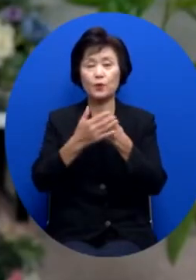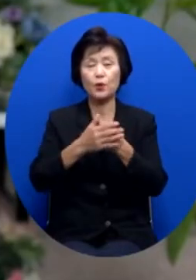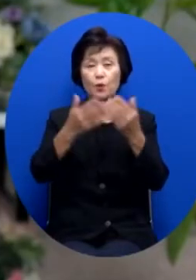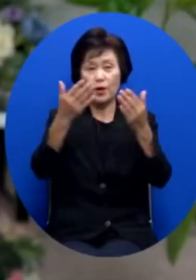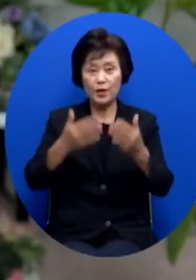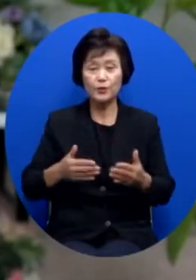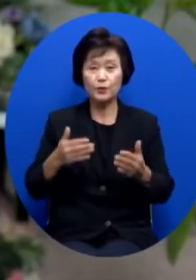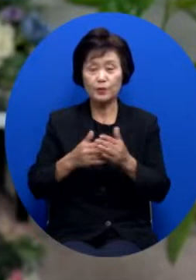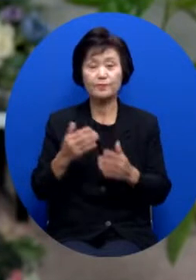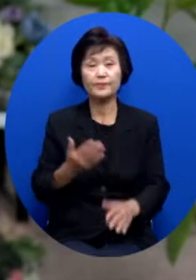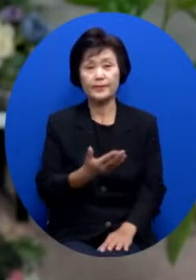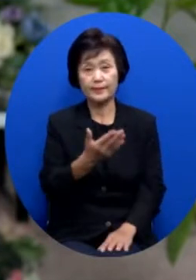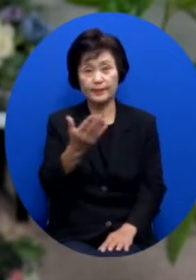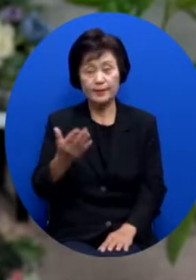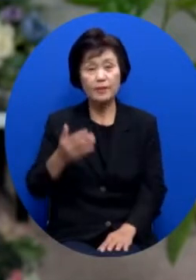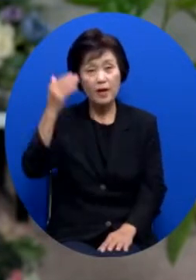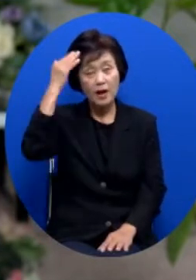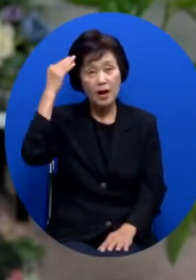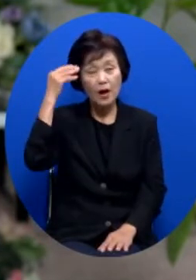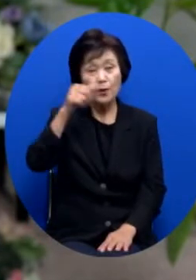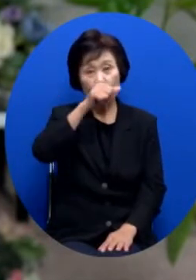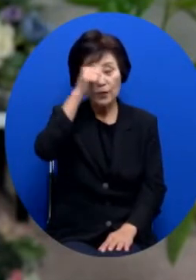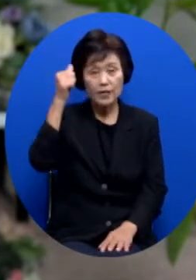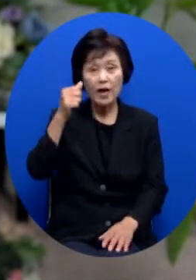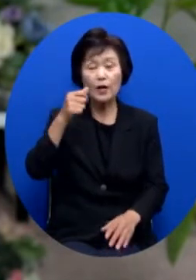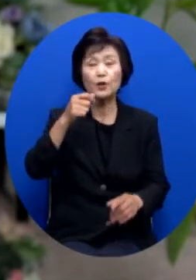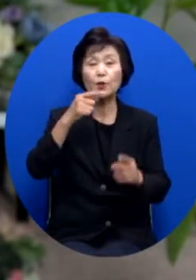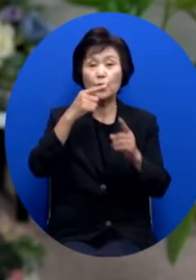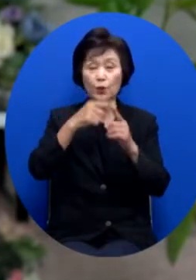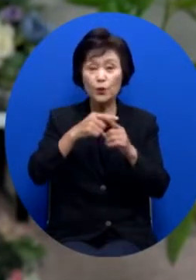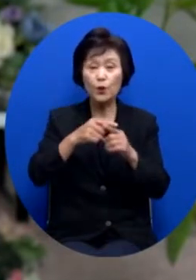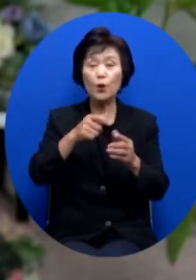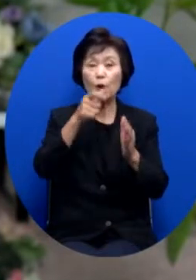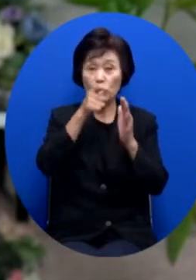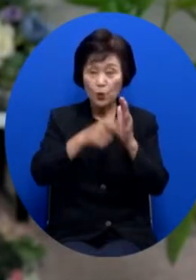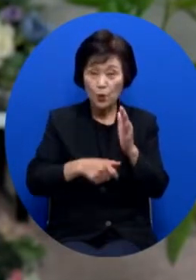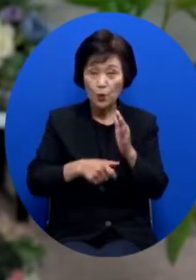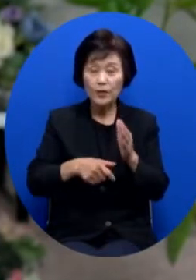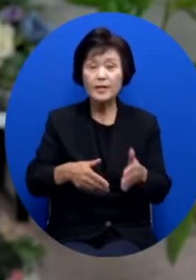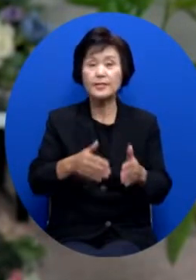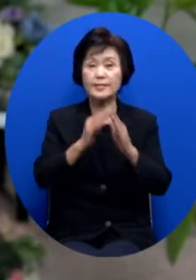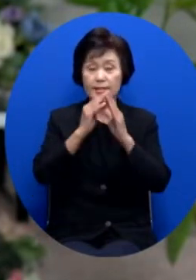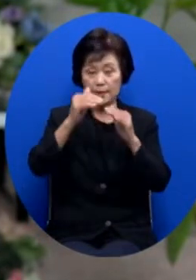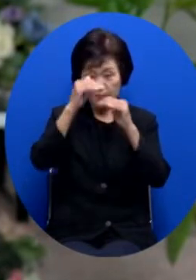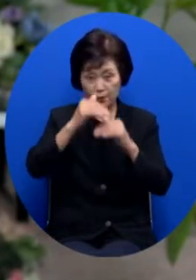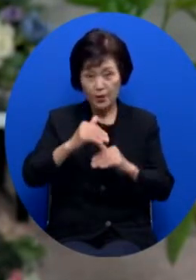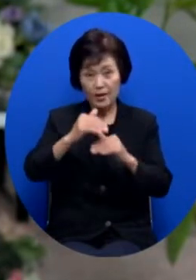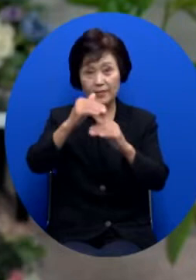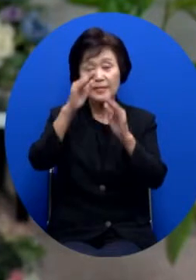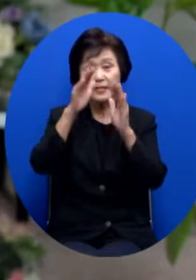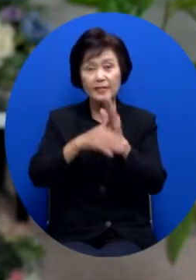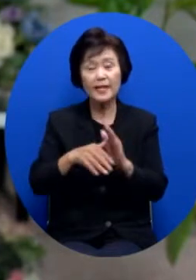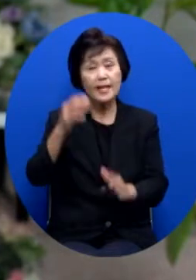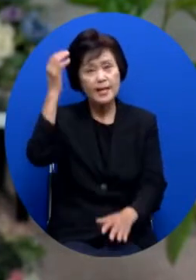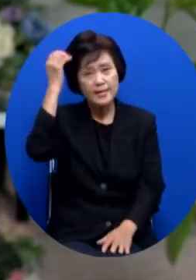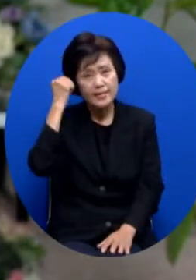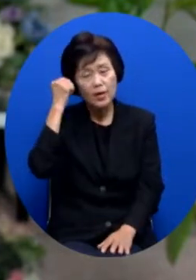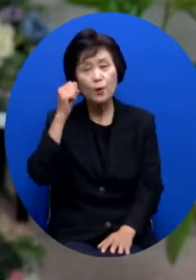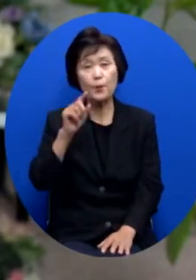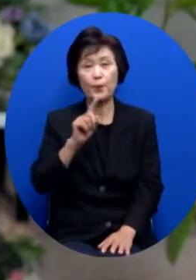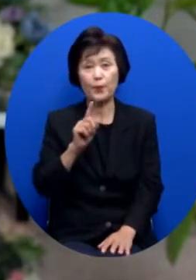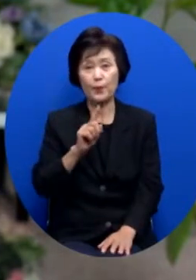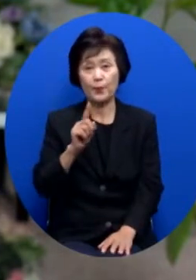시청자 여러분 한국장로교회 총회 설립 과정에서 꼭 기억하여야 할 것이